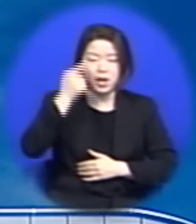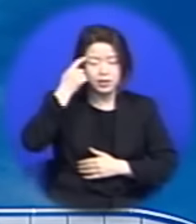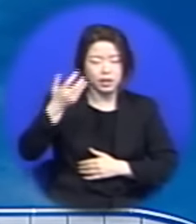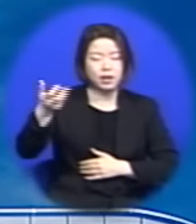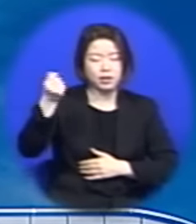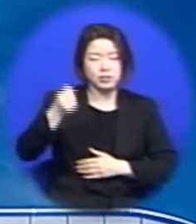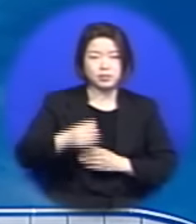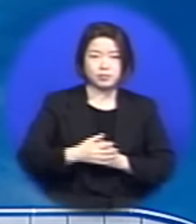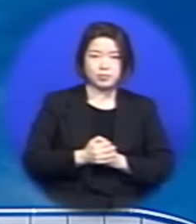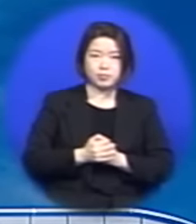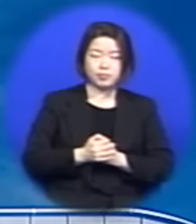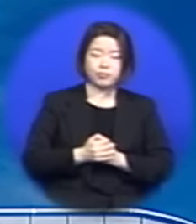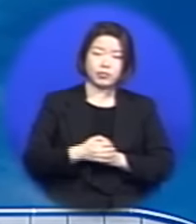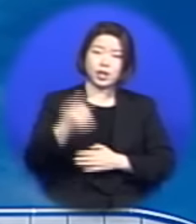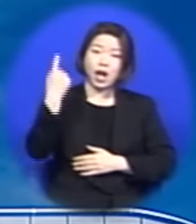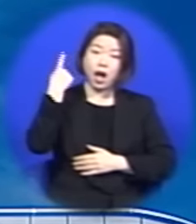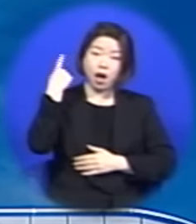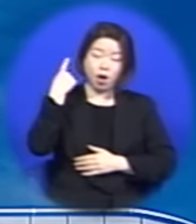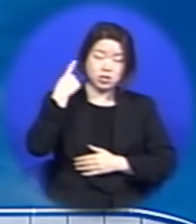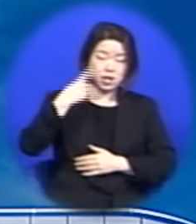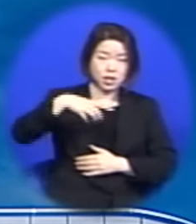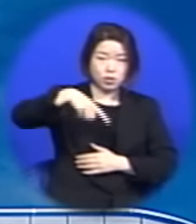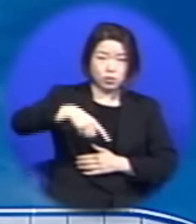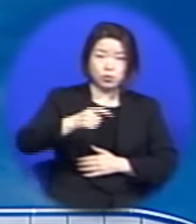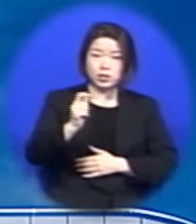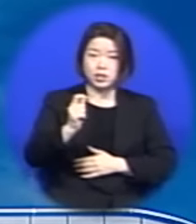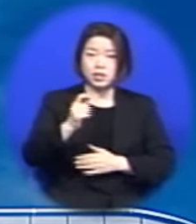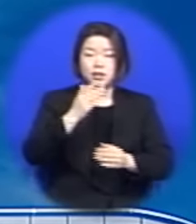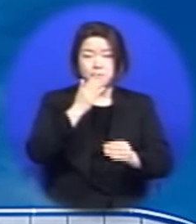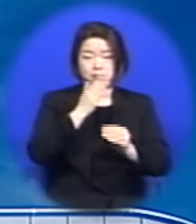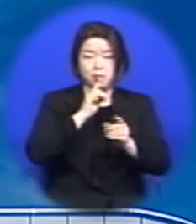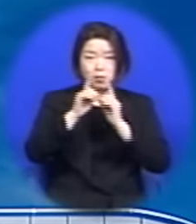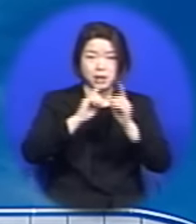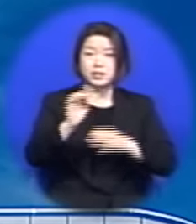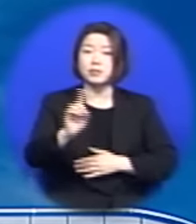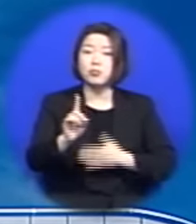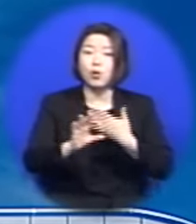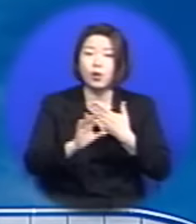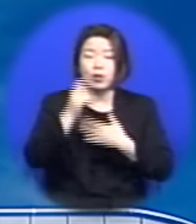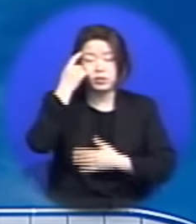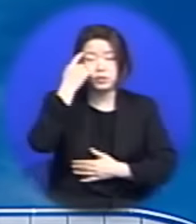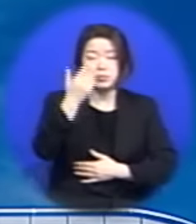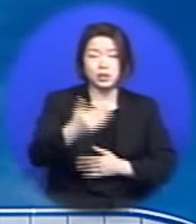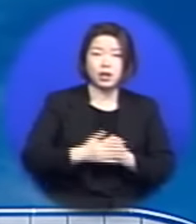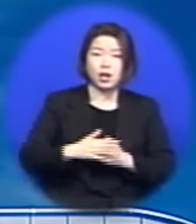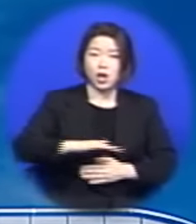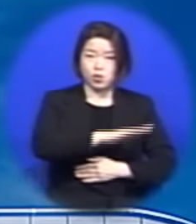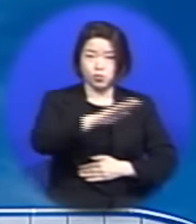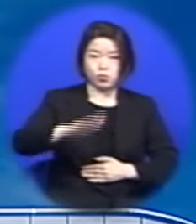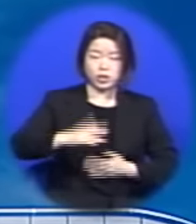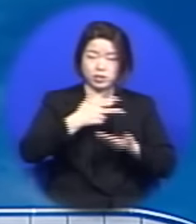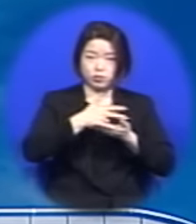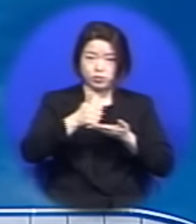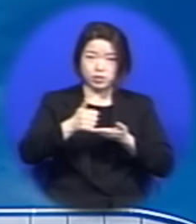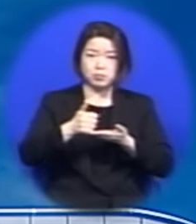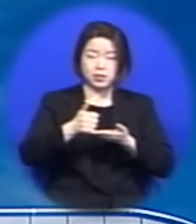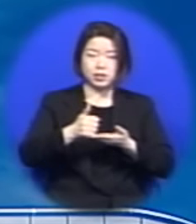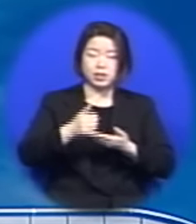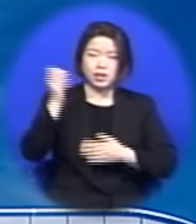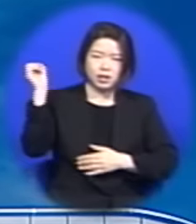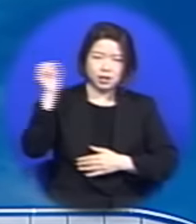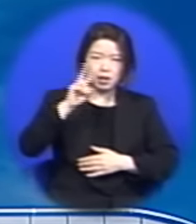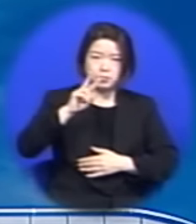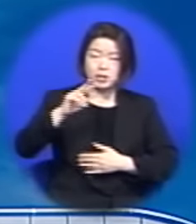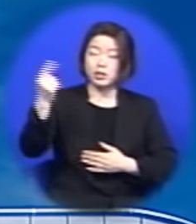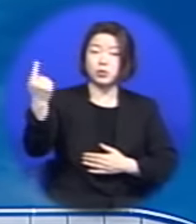사람이죠 어제 큐티 말씀 무엇이었습니까 우리 주님이 갑자기